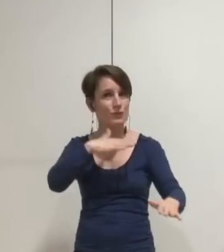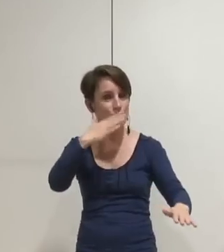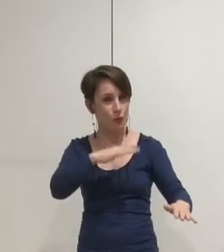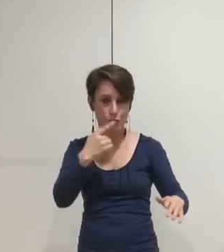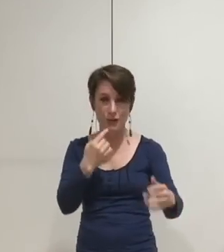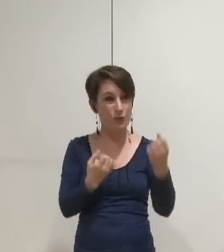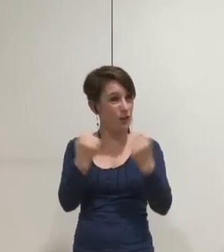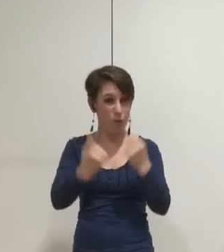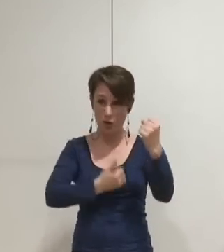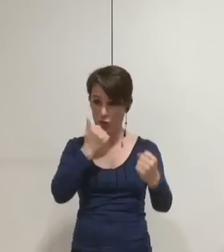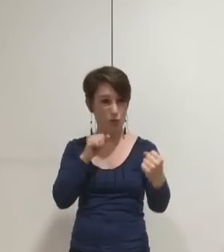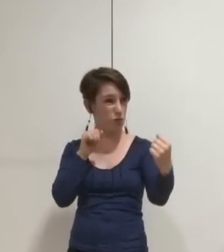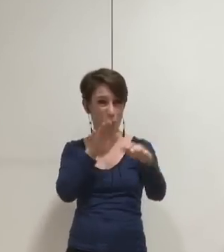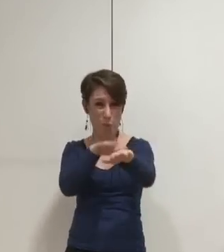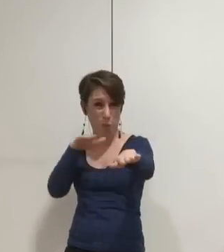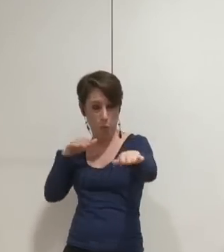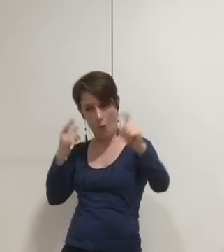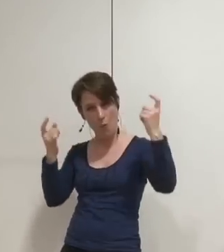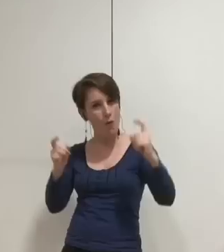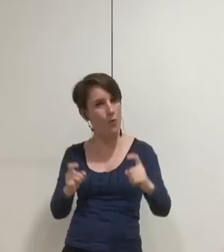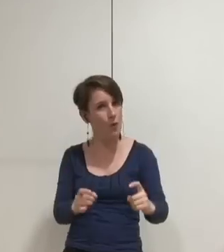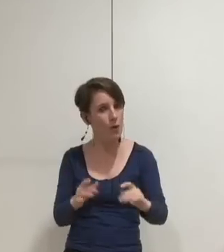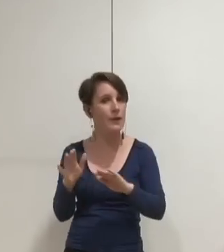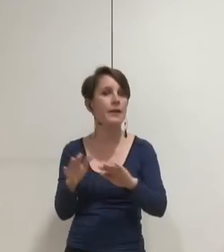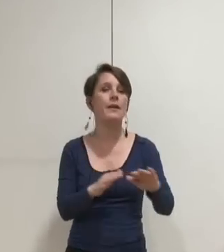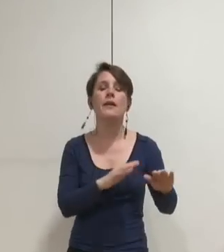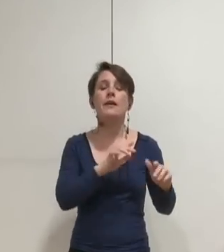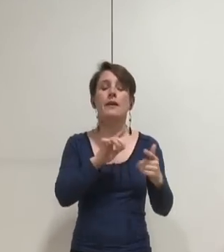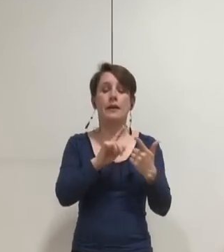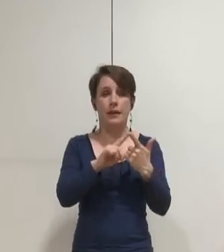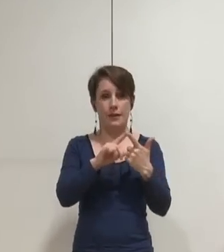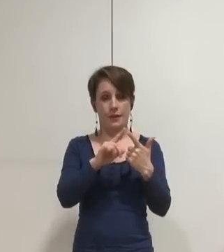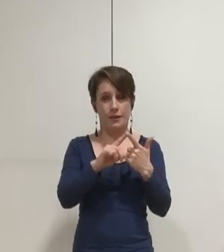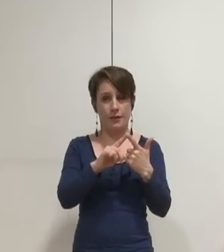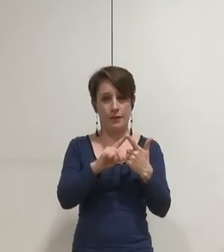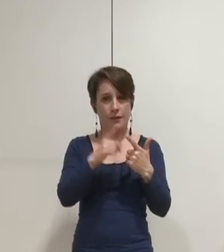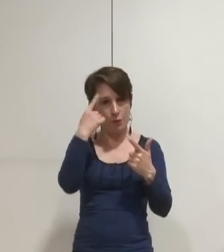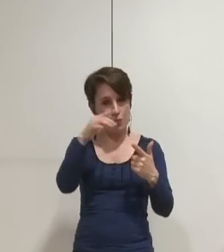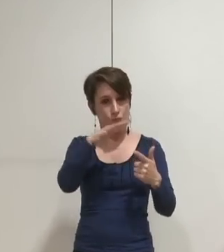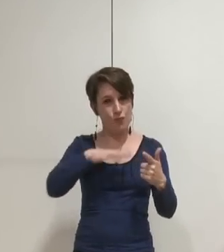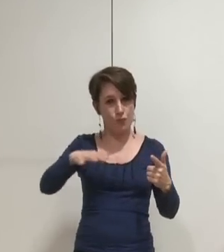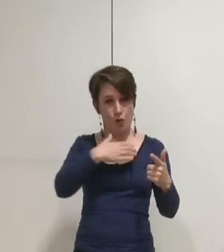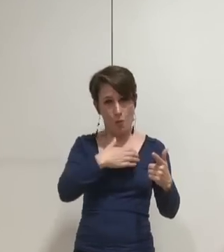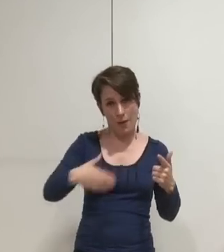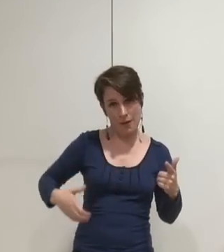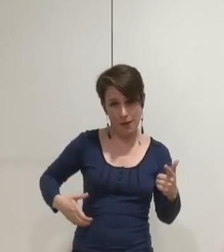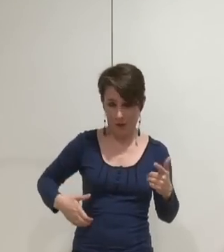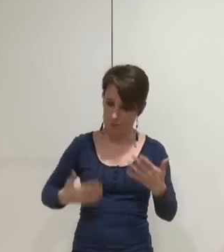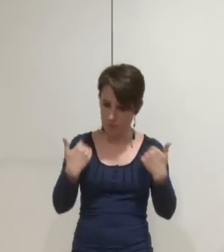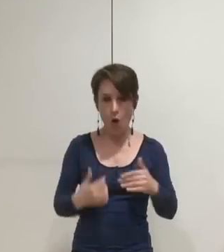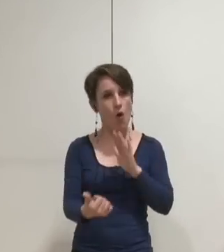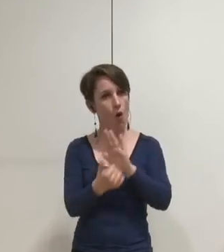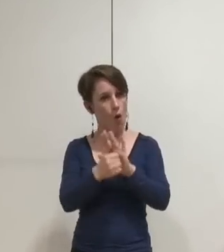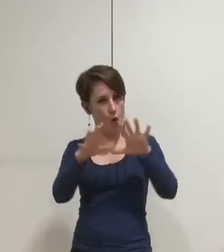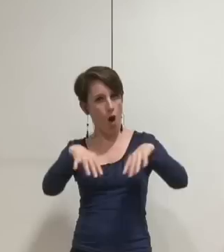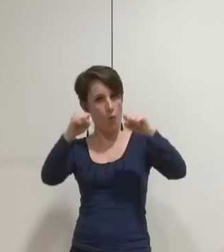circulation automobile et surtout au regard de la collectivité et et de son rôle d'employeur